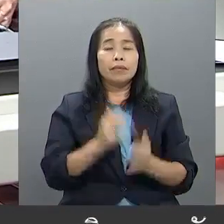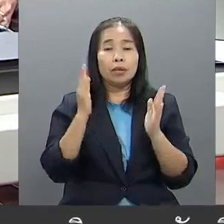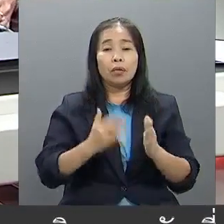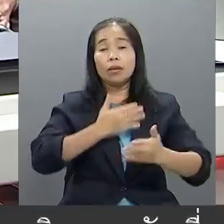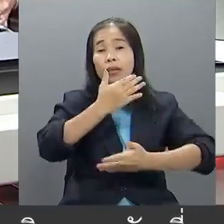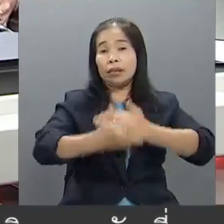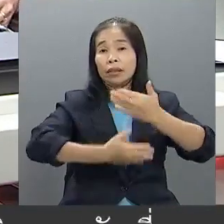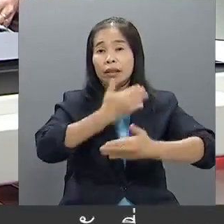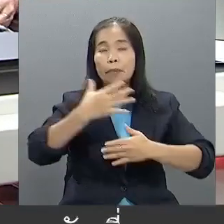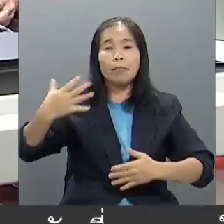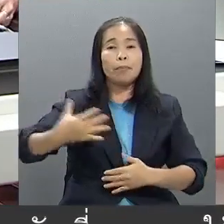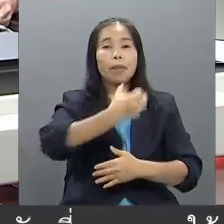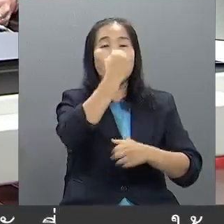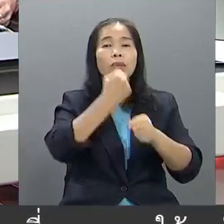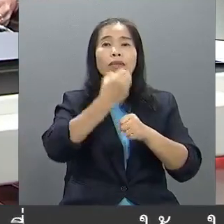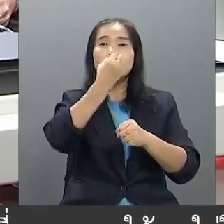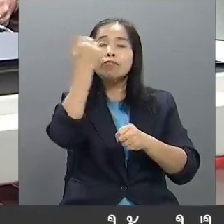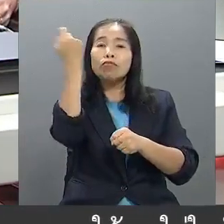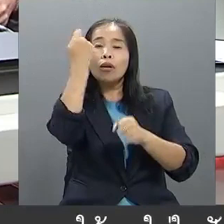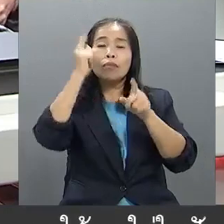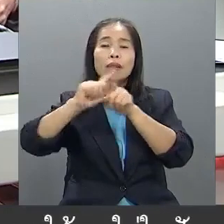มีผู้ประกอบการรับเหมาจัดงานเทศกาลอาหาร 2ทะเลของเทศบาลนครสงขลานำหลักฐานยื่นคำร้องต่อศาลปกครองสงขลาค่ะเอออย่างก็ถูกเทศบาลนครสงขลายกเลิกสัญญาจ้างโดยไม่เป็นธรรมต่อ